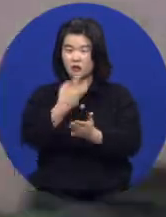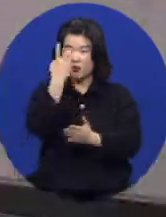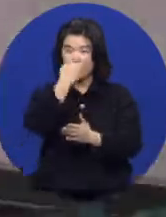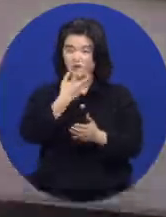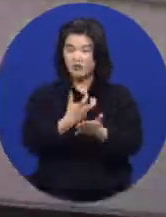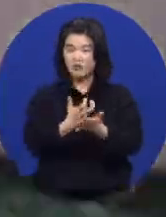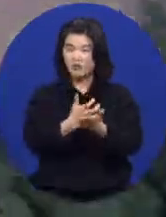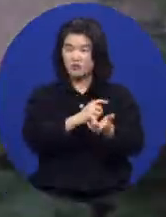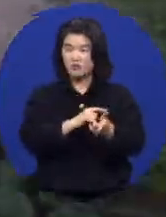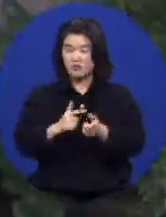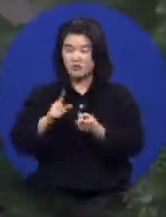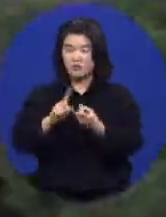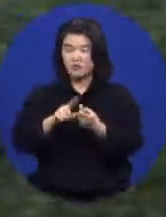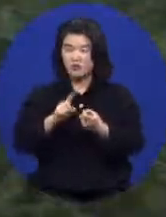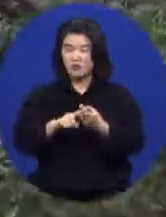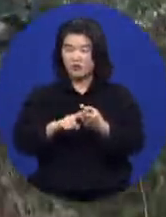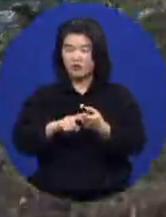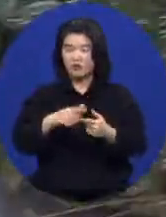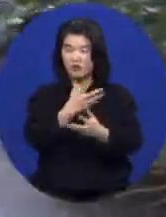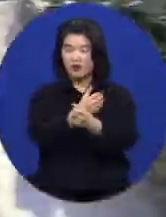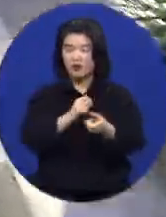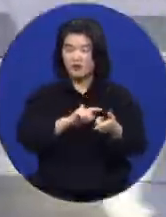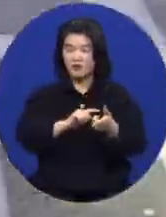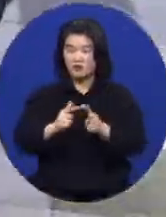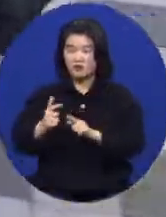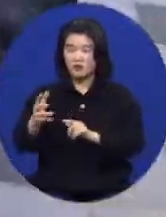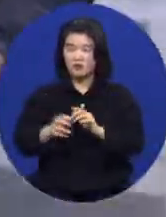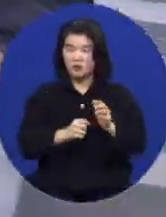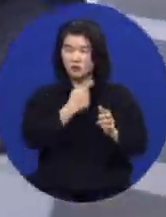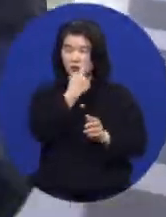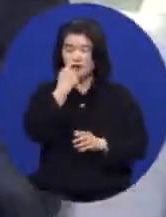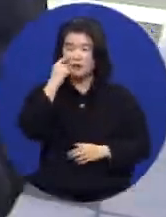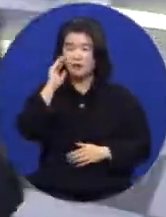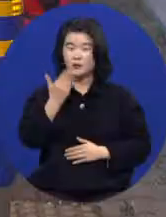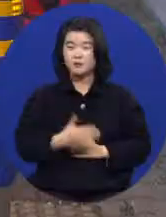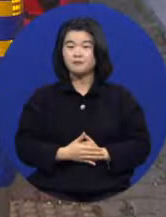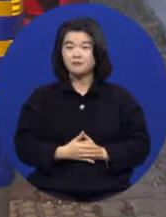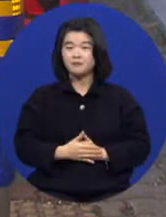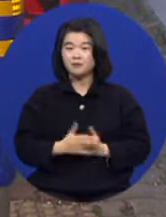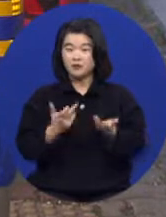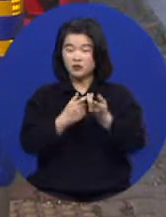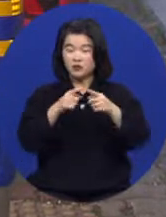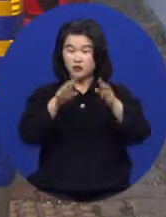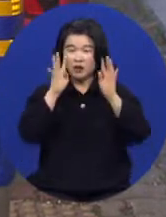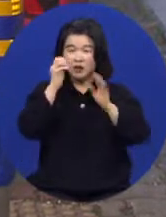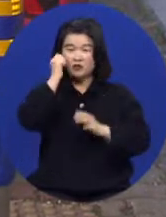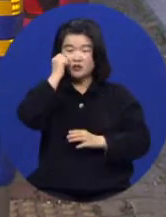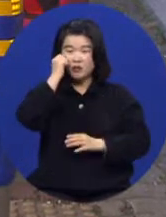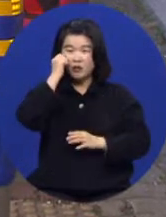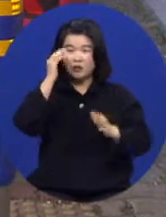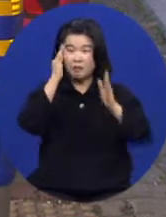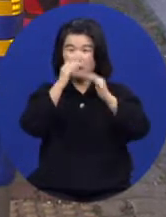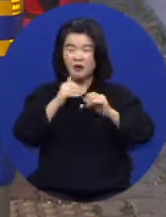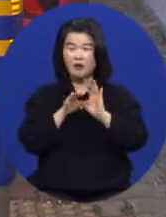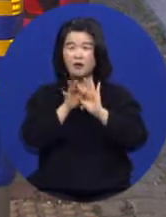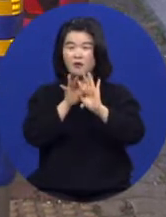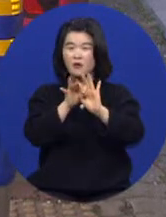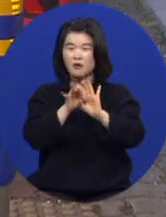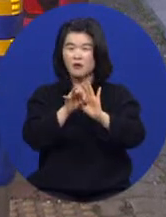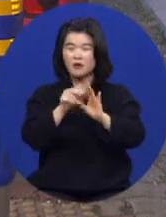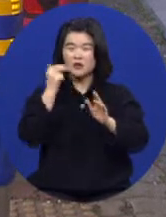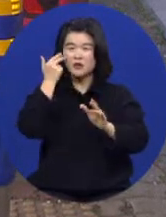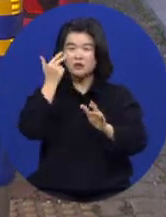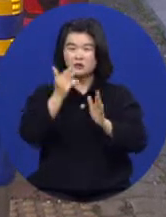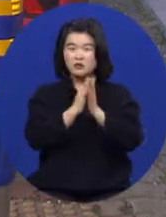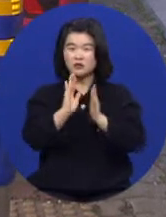자료, 철거 업체와의 하도급 계약서 등을 확보한 것으로 알려졌습니다. 제주대학교 기숙사 붕괴 사망 사고가 일어난 지